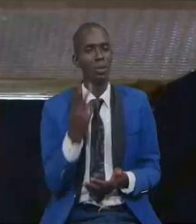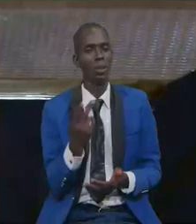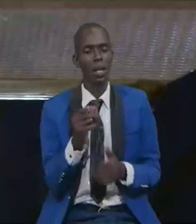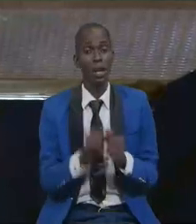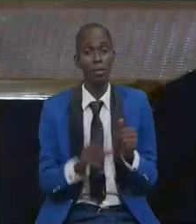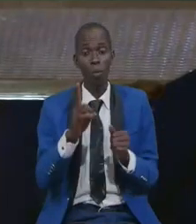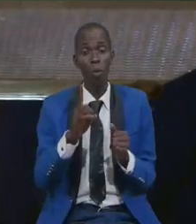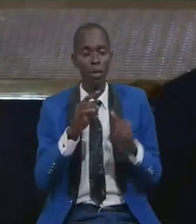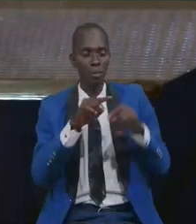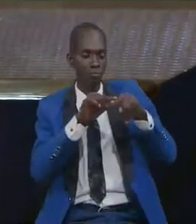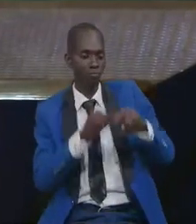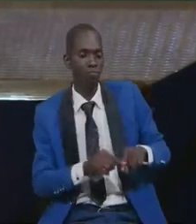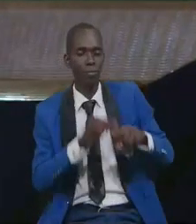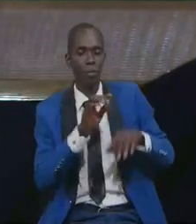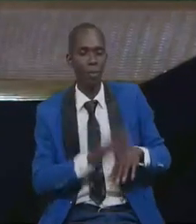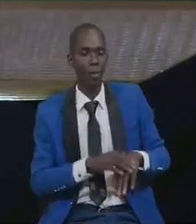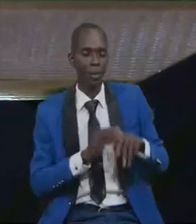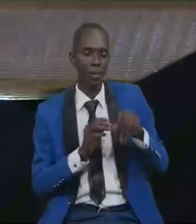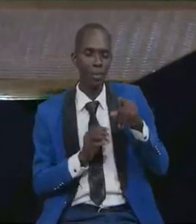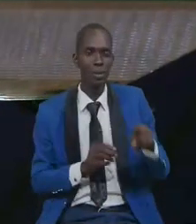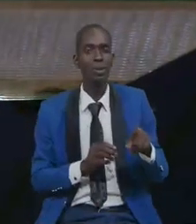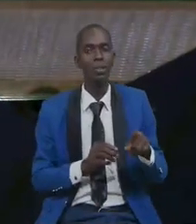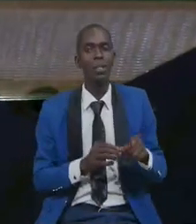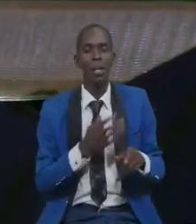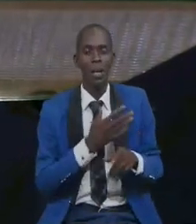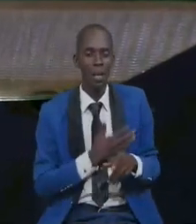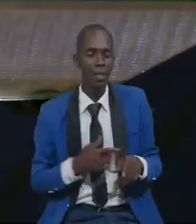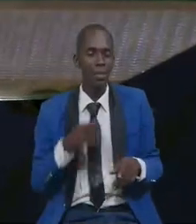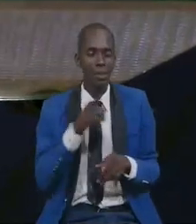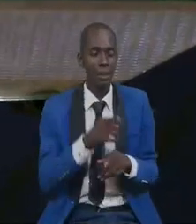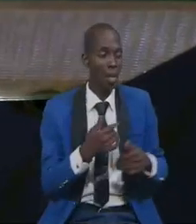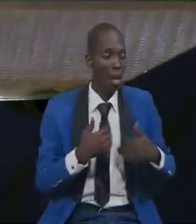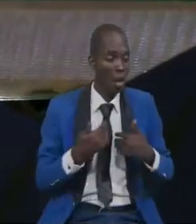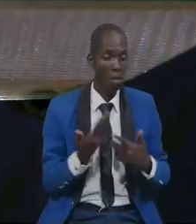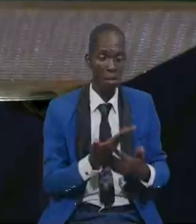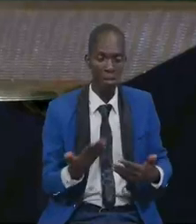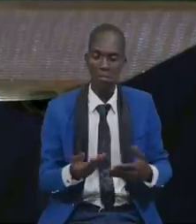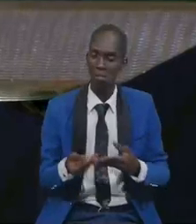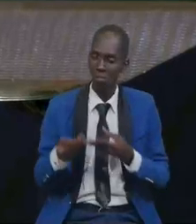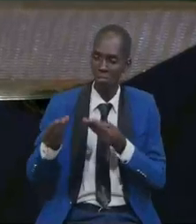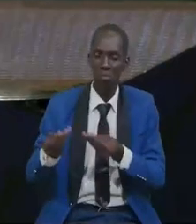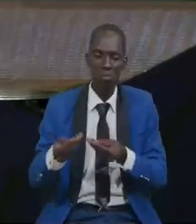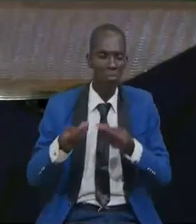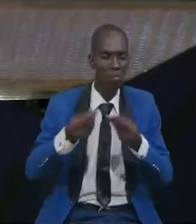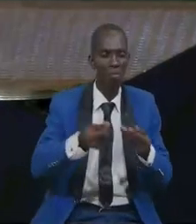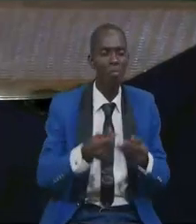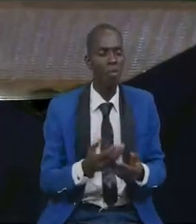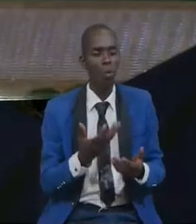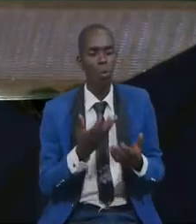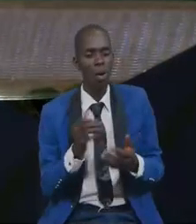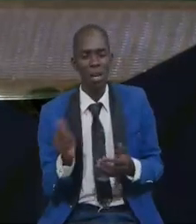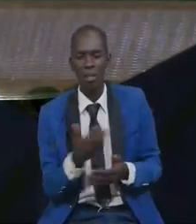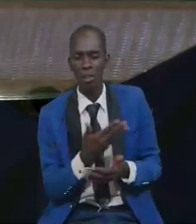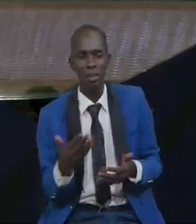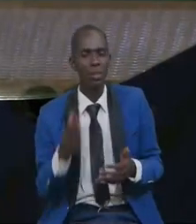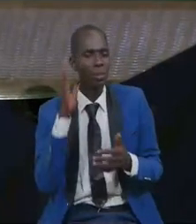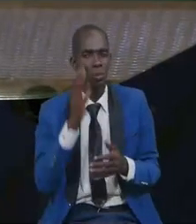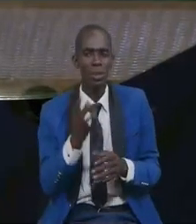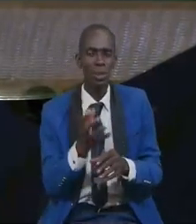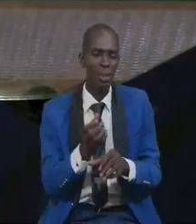lui. Voyez-vous, les gens étaient nourris de lui. Et si j'avais besoin de quelque chose, je devais aller vers lui pour aller prendre